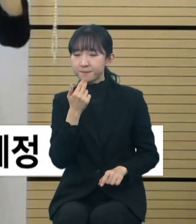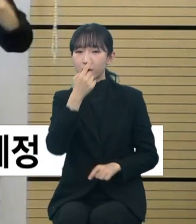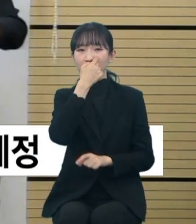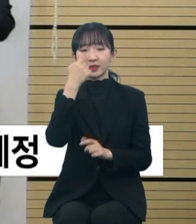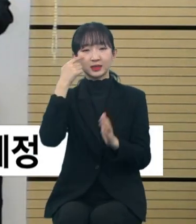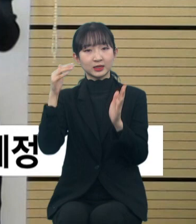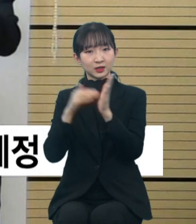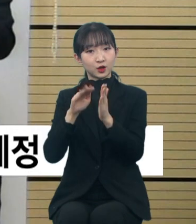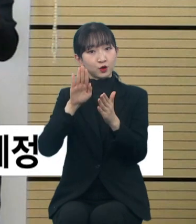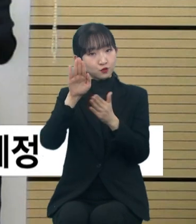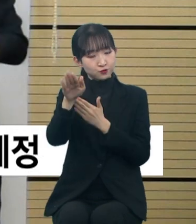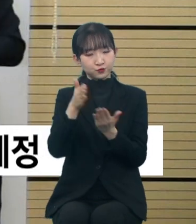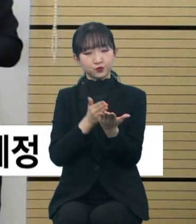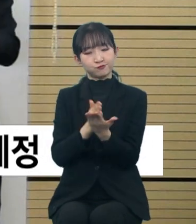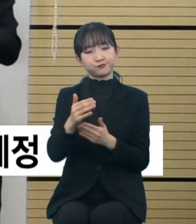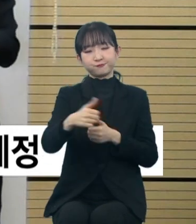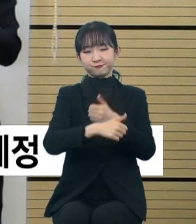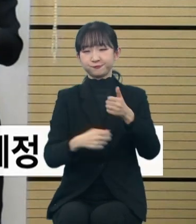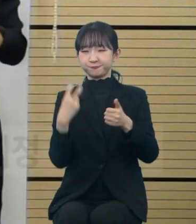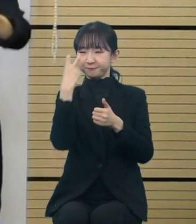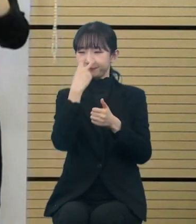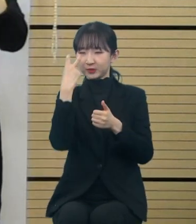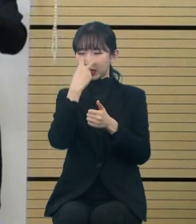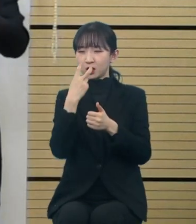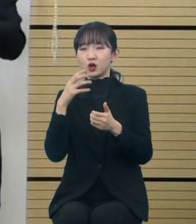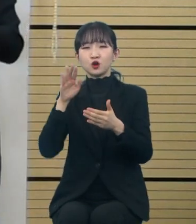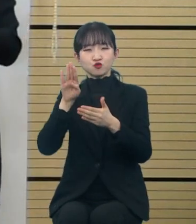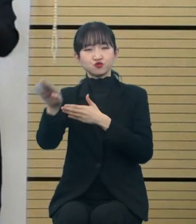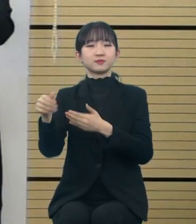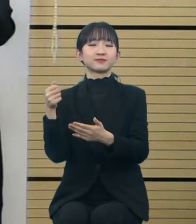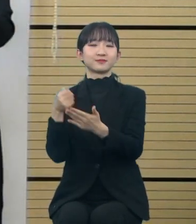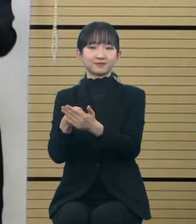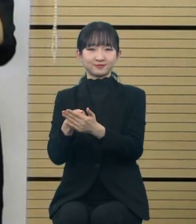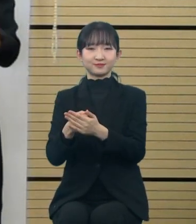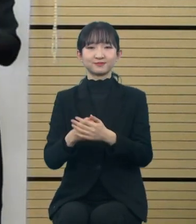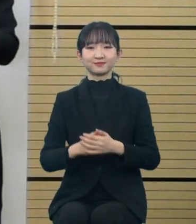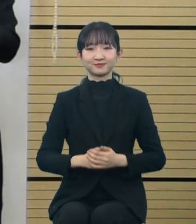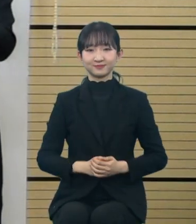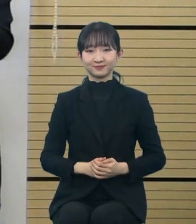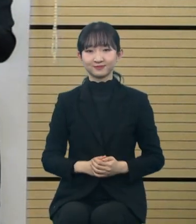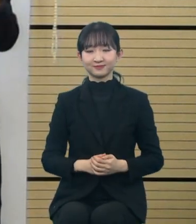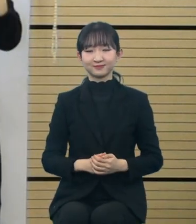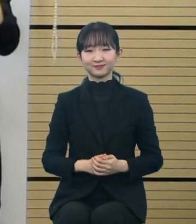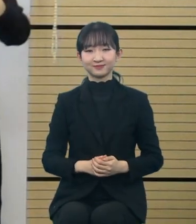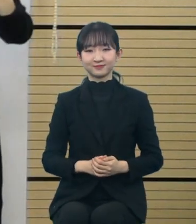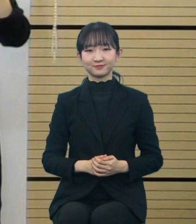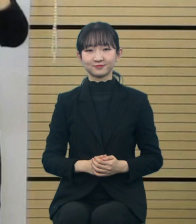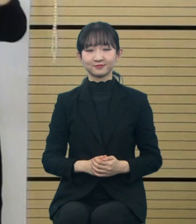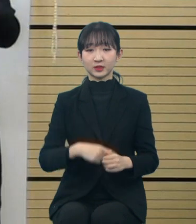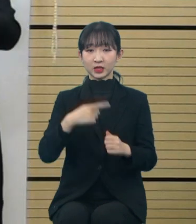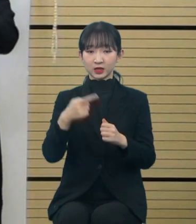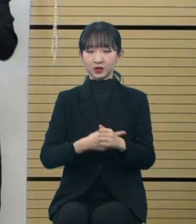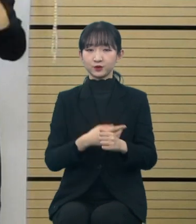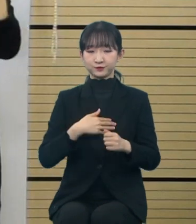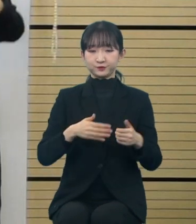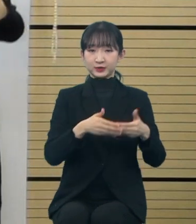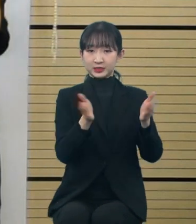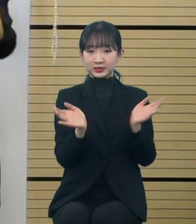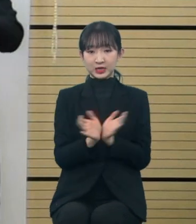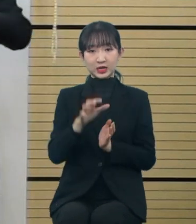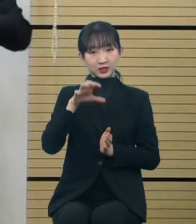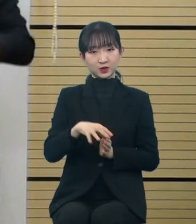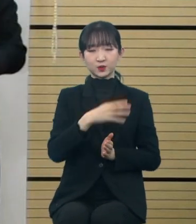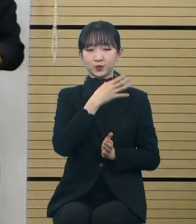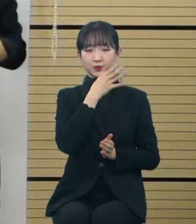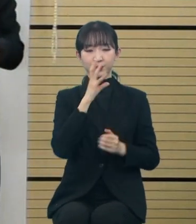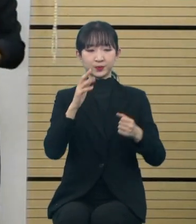전문위원회 심의를 거쳐 예방접종을 시행하는 것으로 결정하였습니다. 이에 따라 추진단은 요양병원 시설